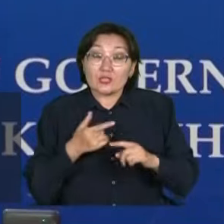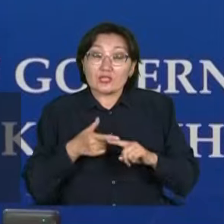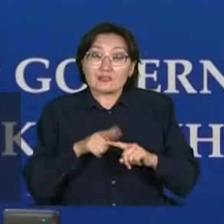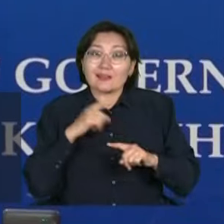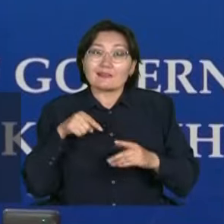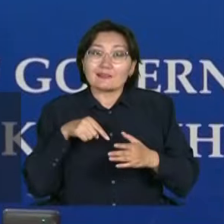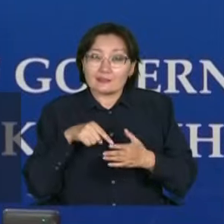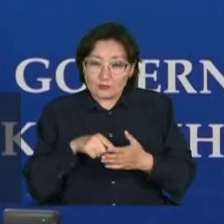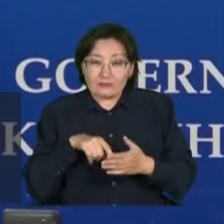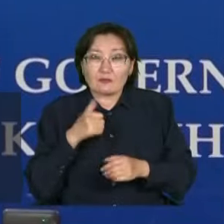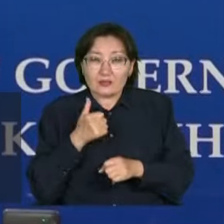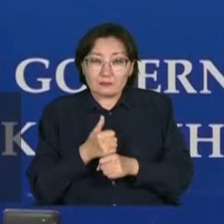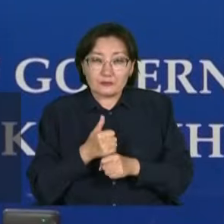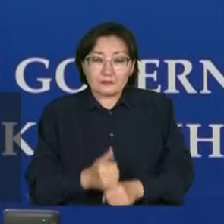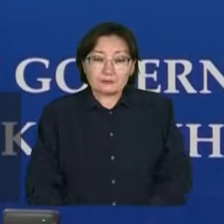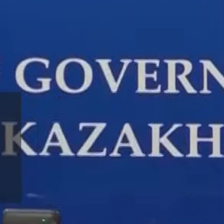главная проблема.